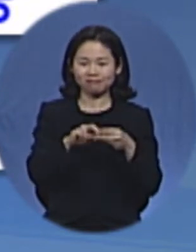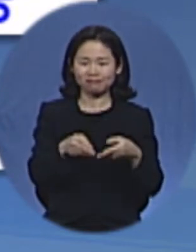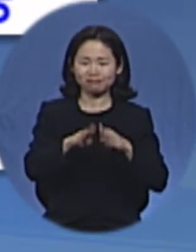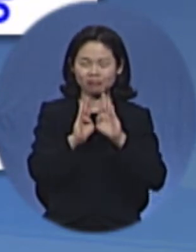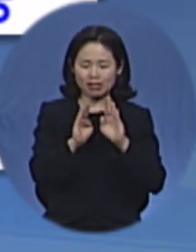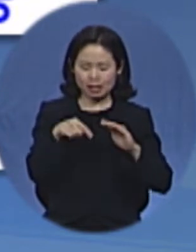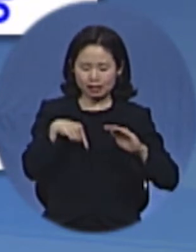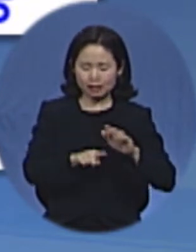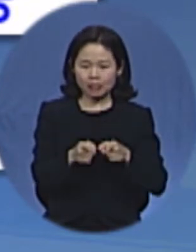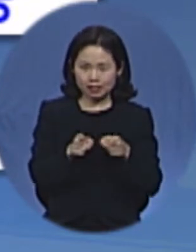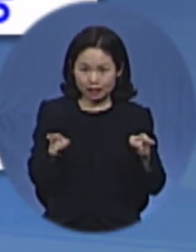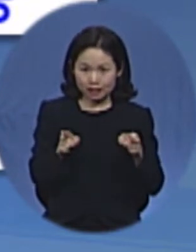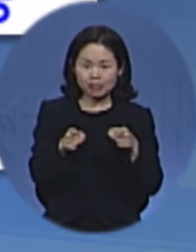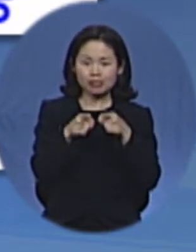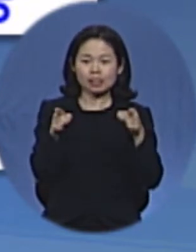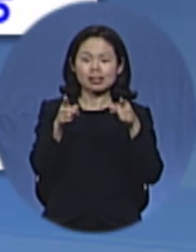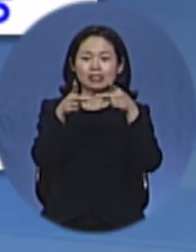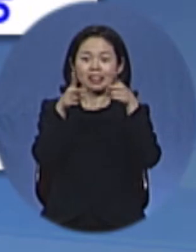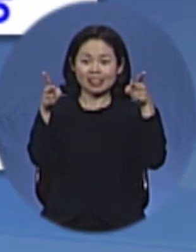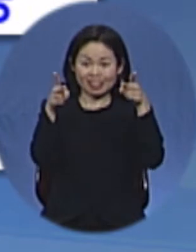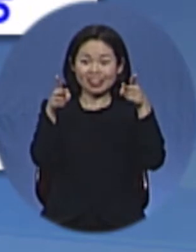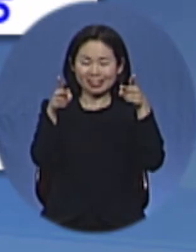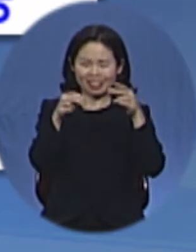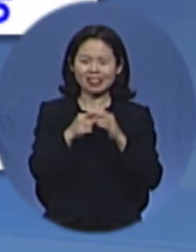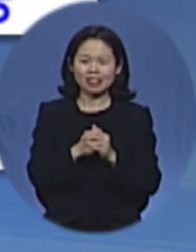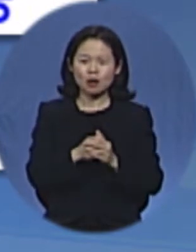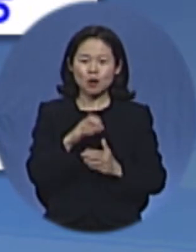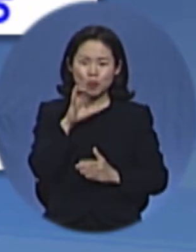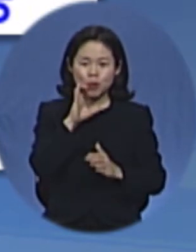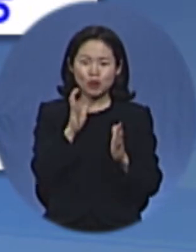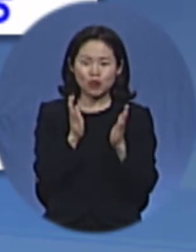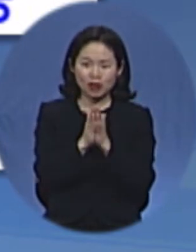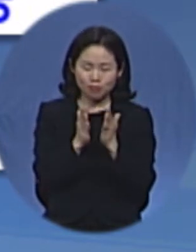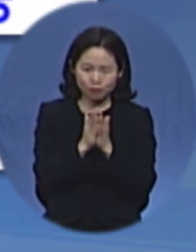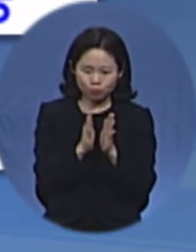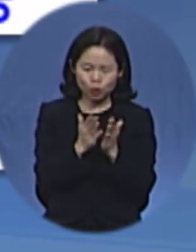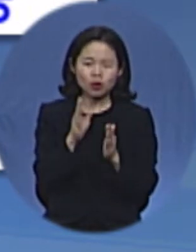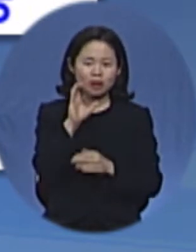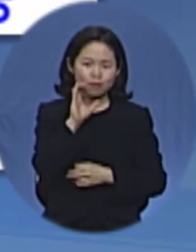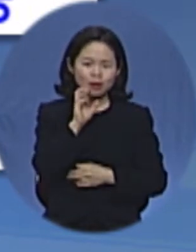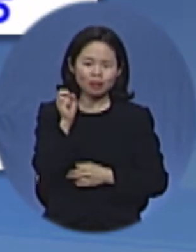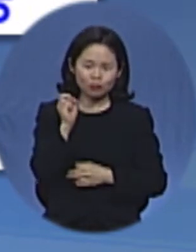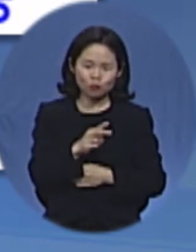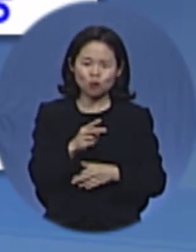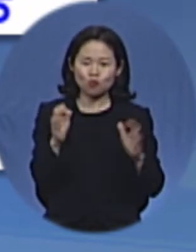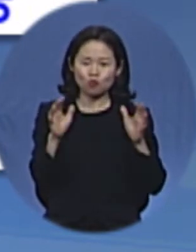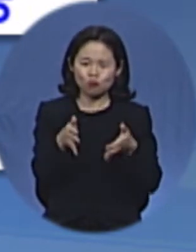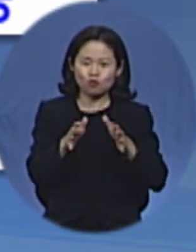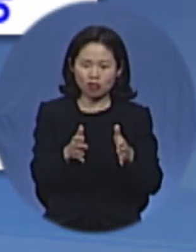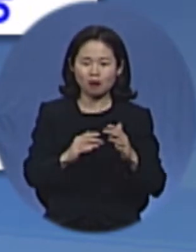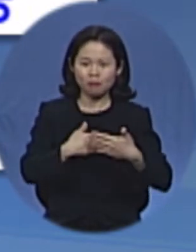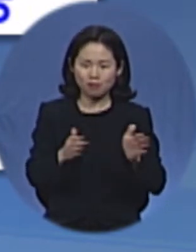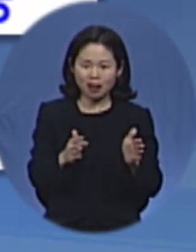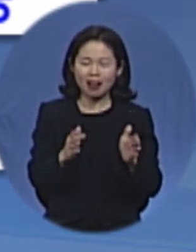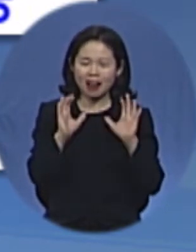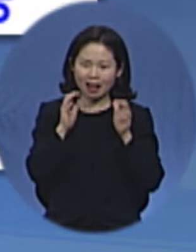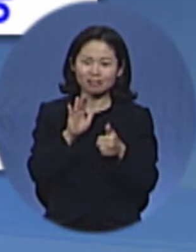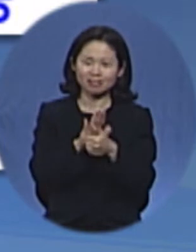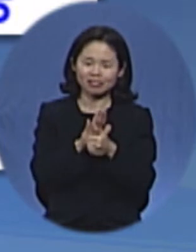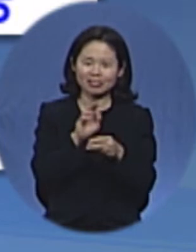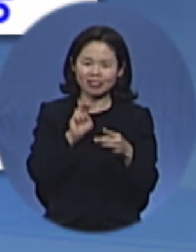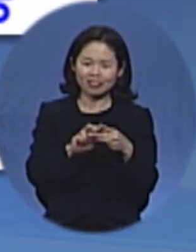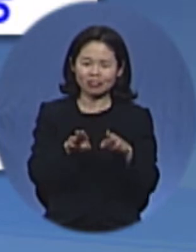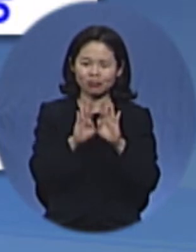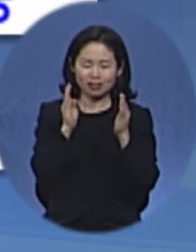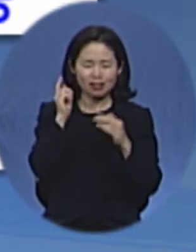지하 1층, 지상 2층 규모로 북카페, 수다방, 지역 아동센터 등이 들어설 예정입니다. 노원구청은 이달